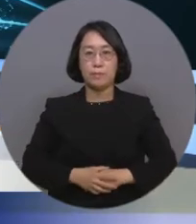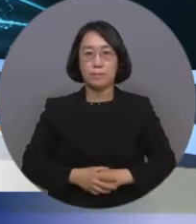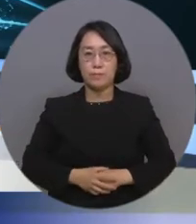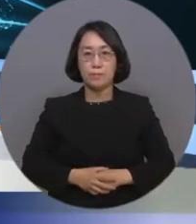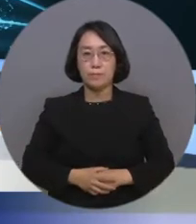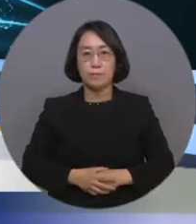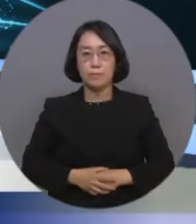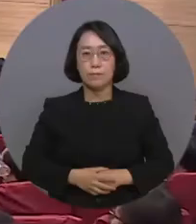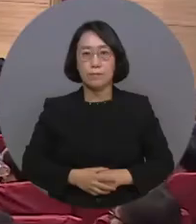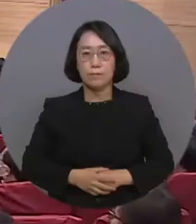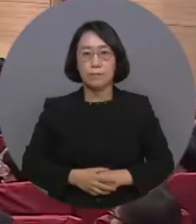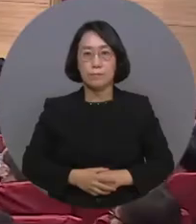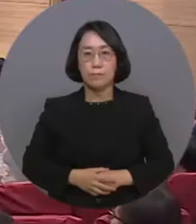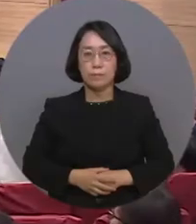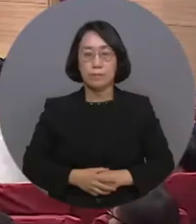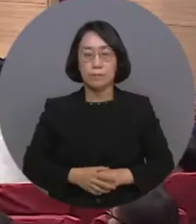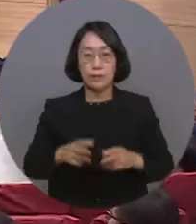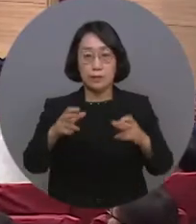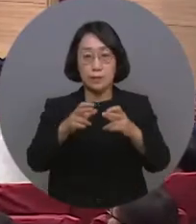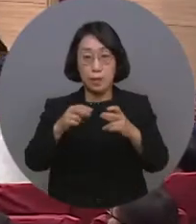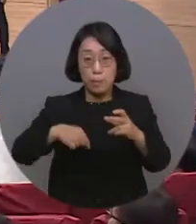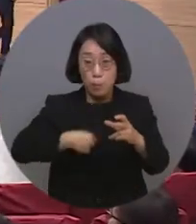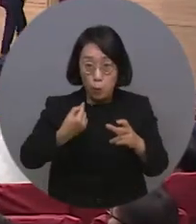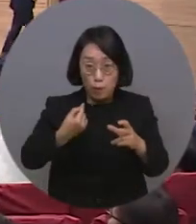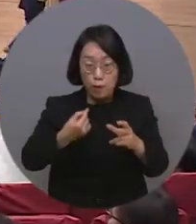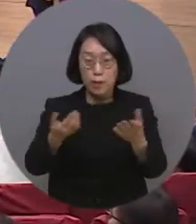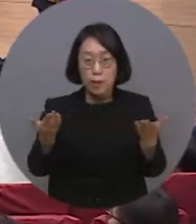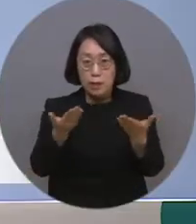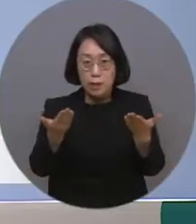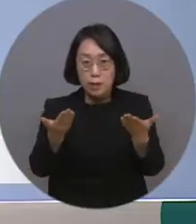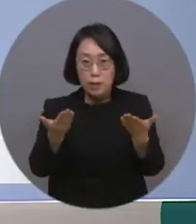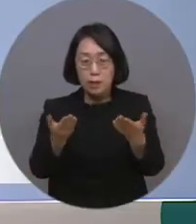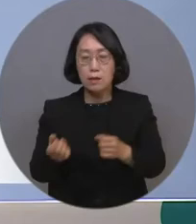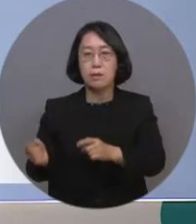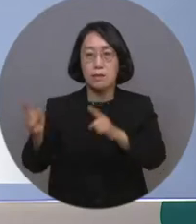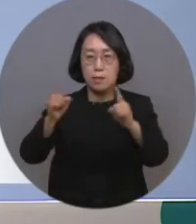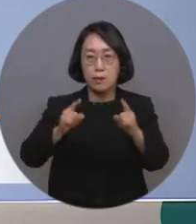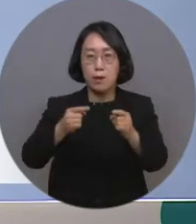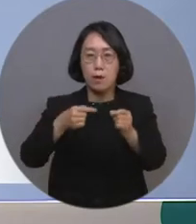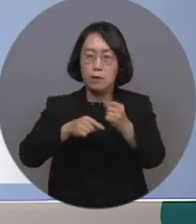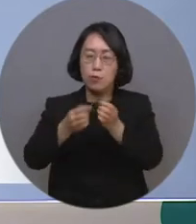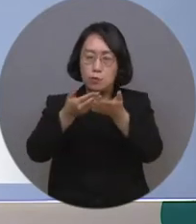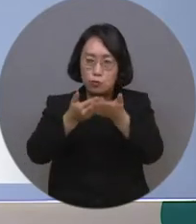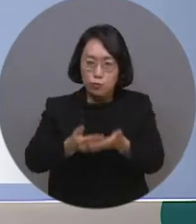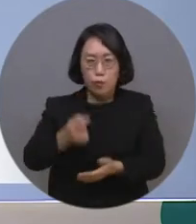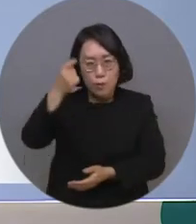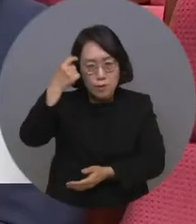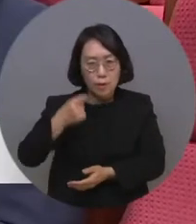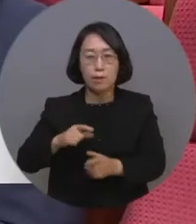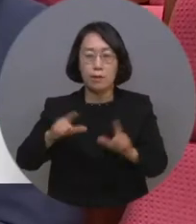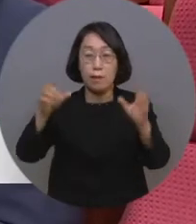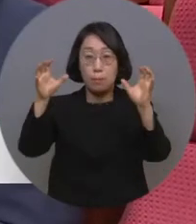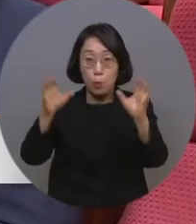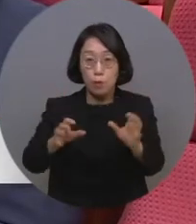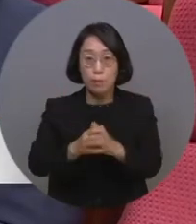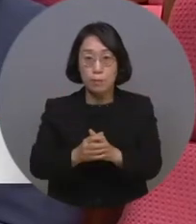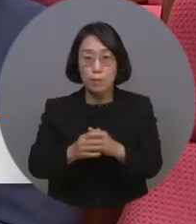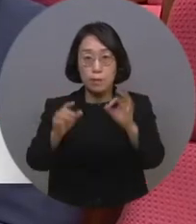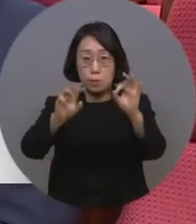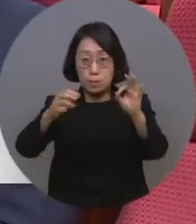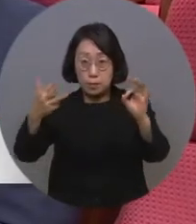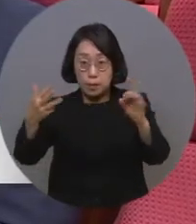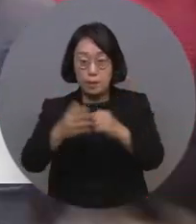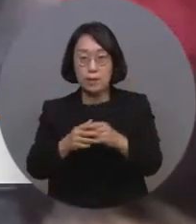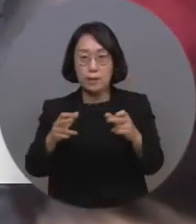전합니다. 장애인 당사자의 직업재활 의미를 되새기는 자리가 마련됐습니다. 지난달 28일